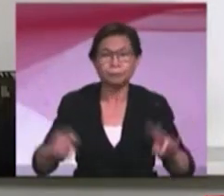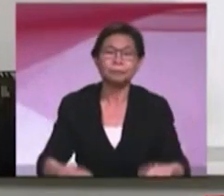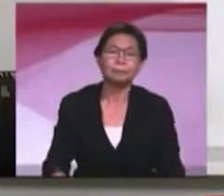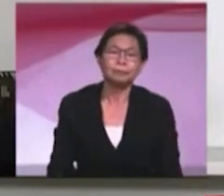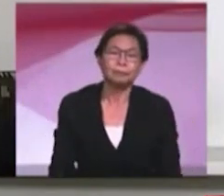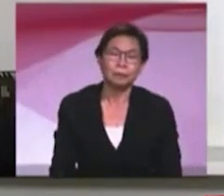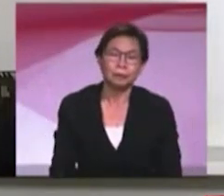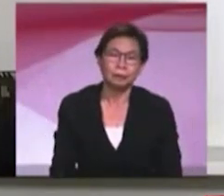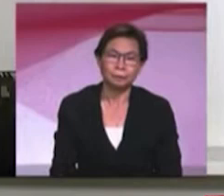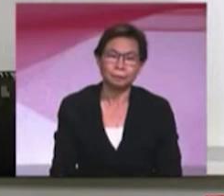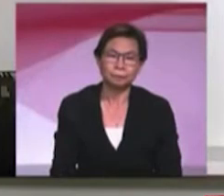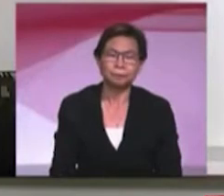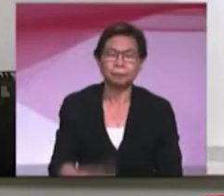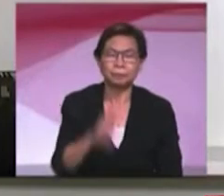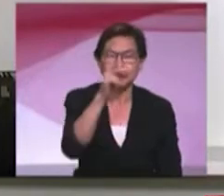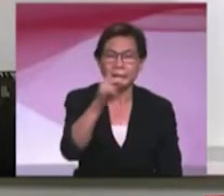2021.